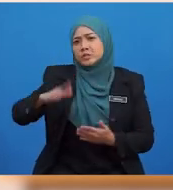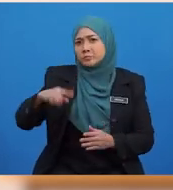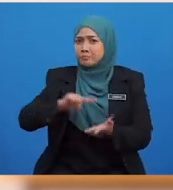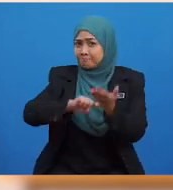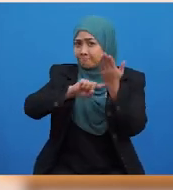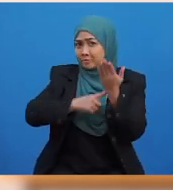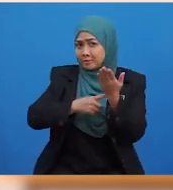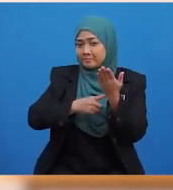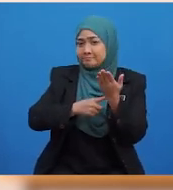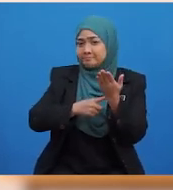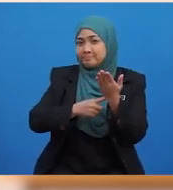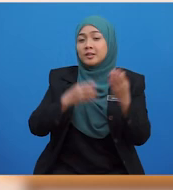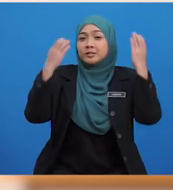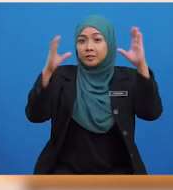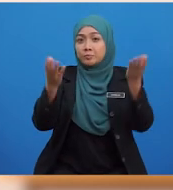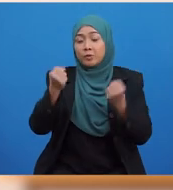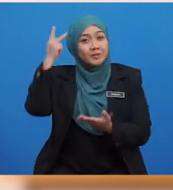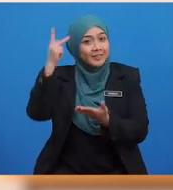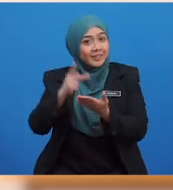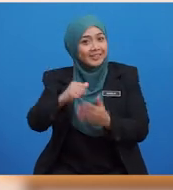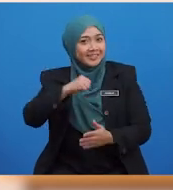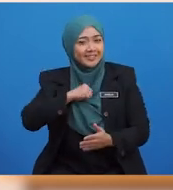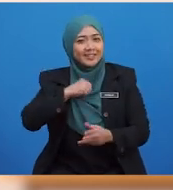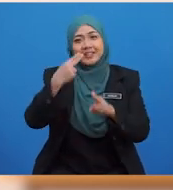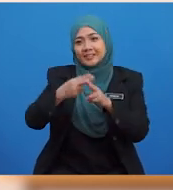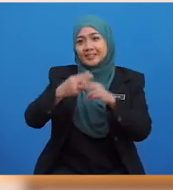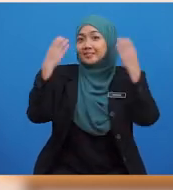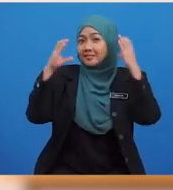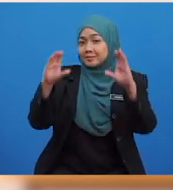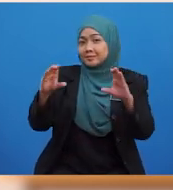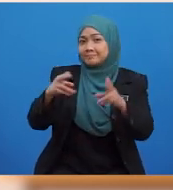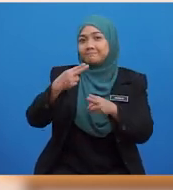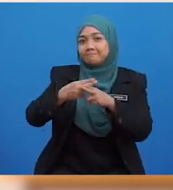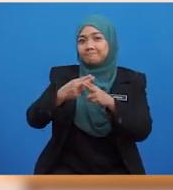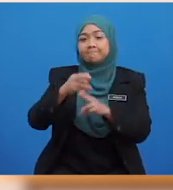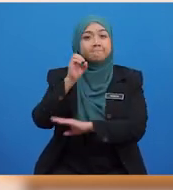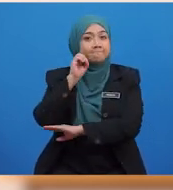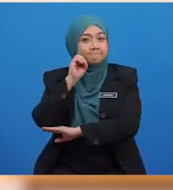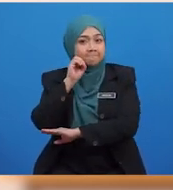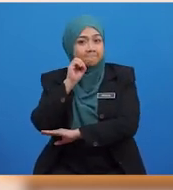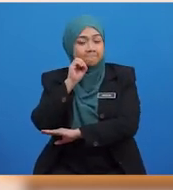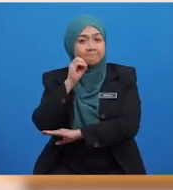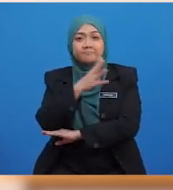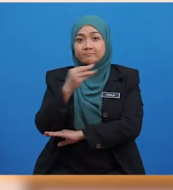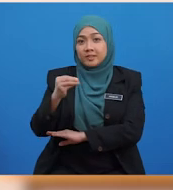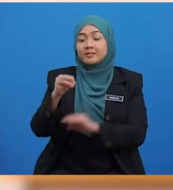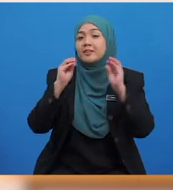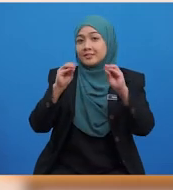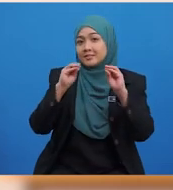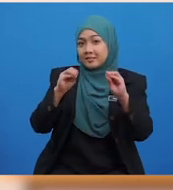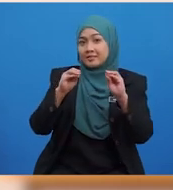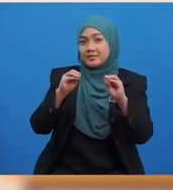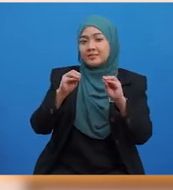izinkan cekgu memperkenalkan diri Nama cekgu ialah pun lilin dan chegou mengajar matematik tambahan